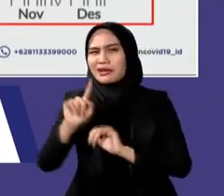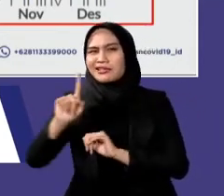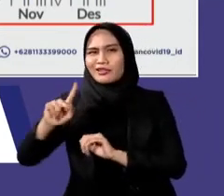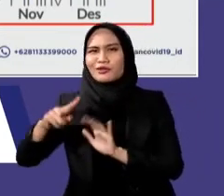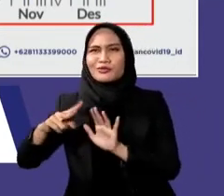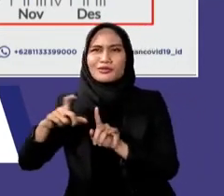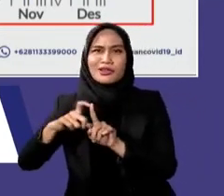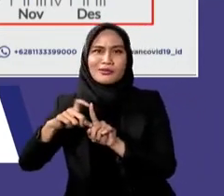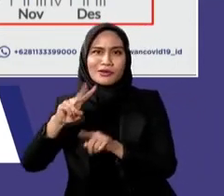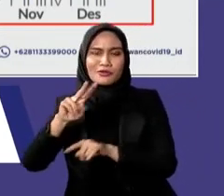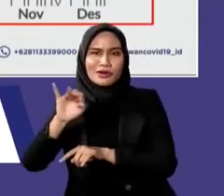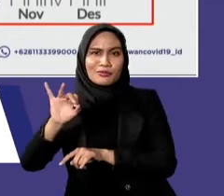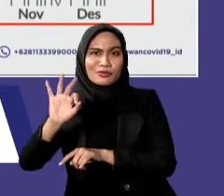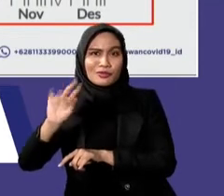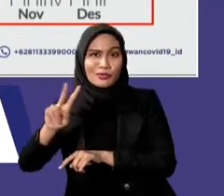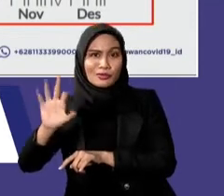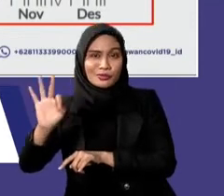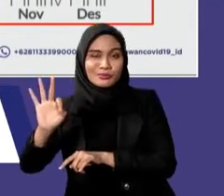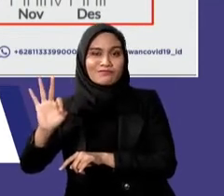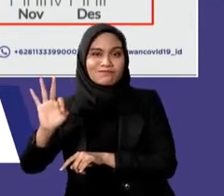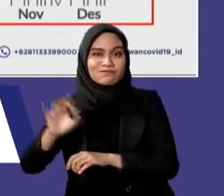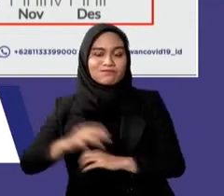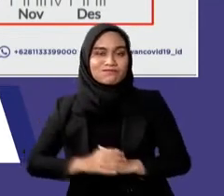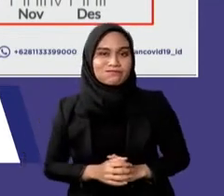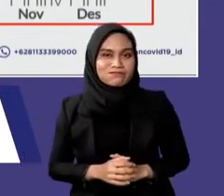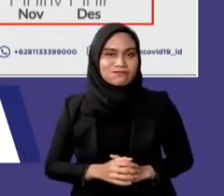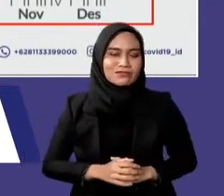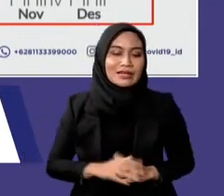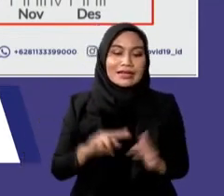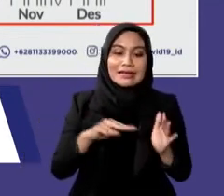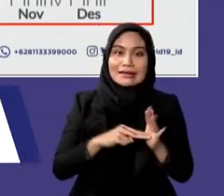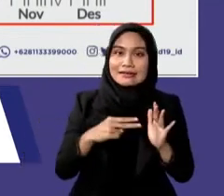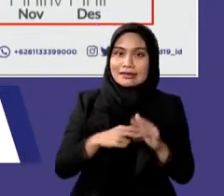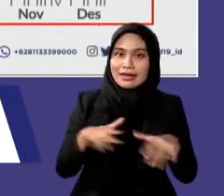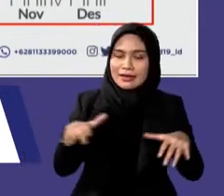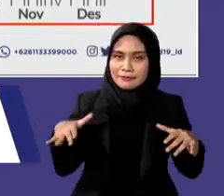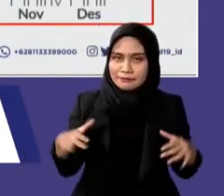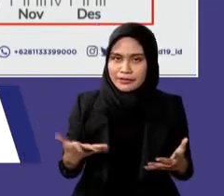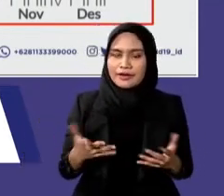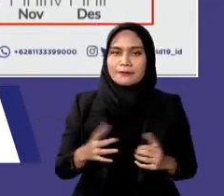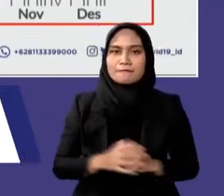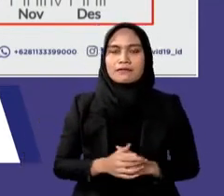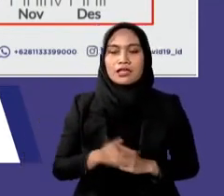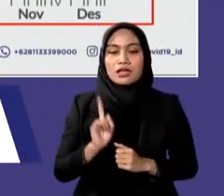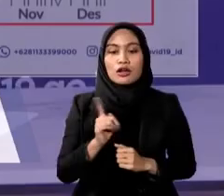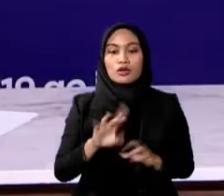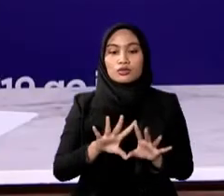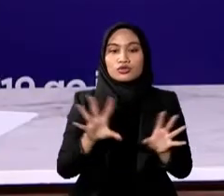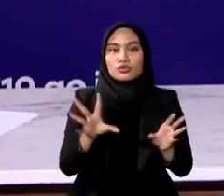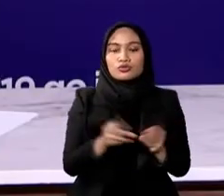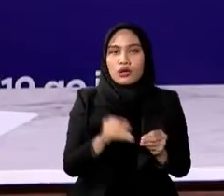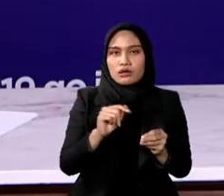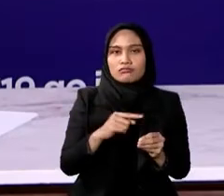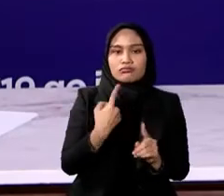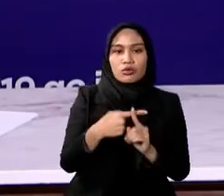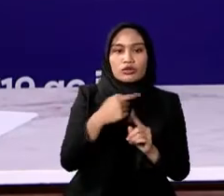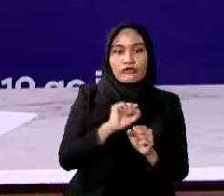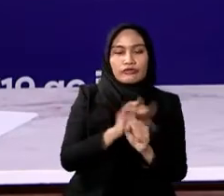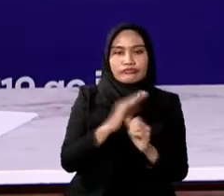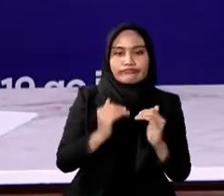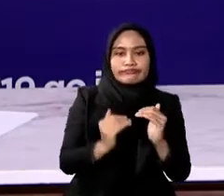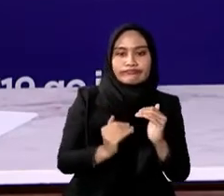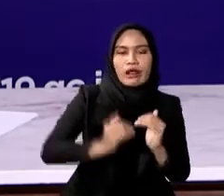2020. Dapat disimpulkan bahwa dalam setiap kenaikan kasus aktif selalu diiringi